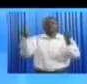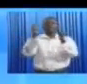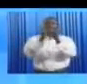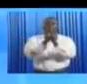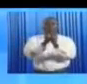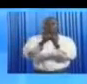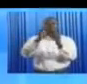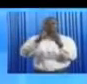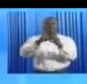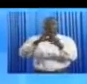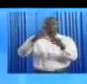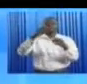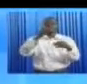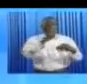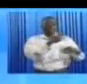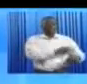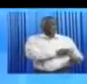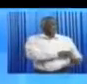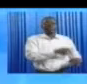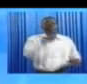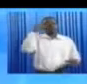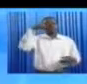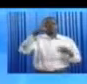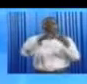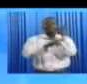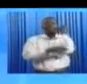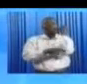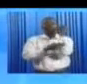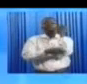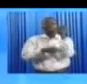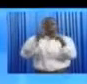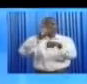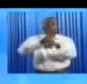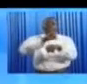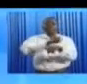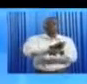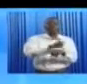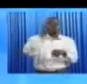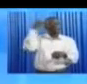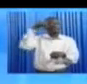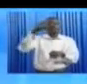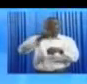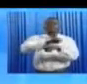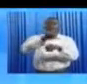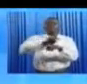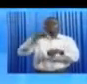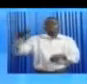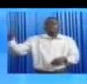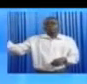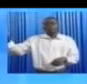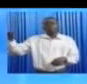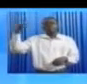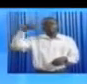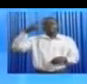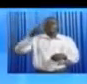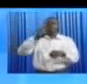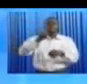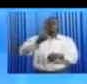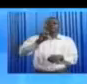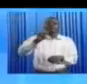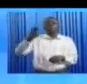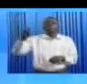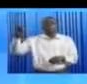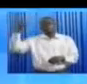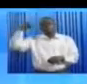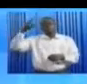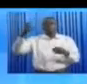rencontre transfrontalière entre la région de Boukani en Côte d'Ivoire et celle du Sud-Ouest s'est tenue à Diébougou. Les délégations des deux pays